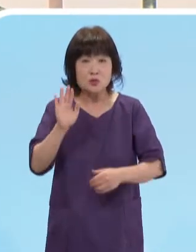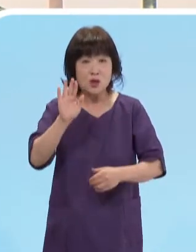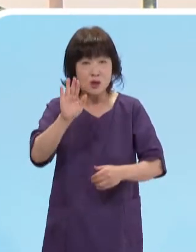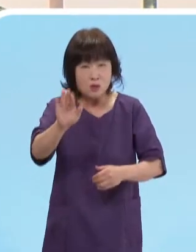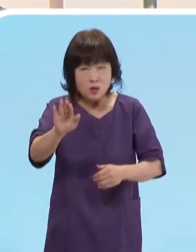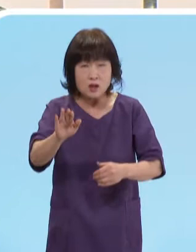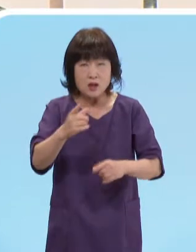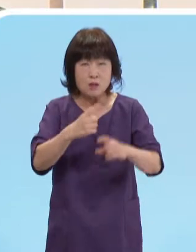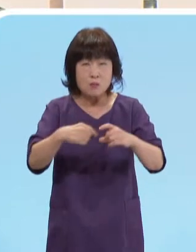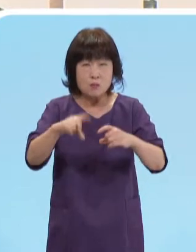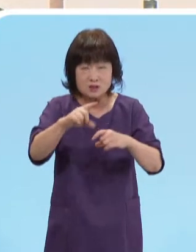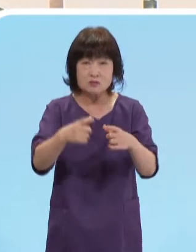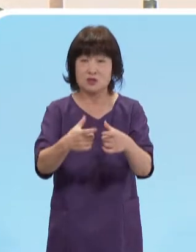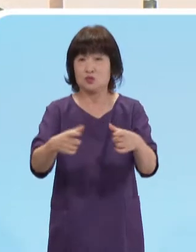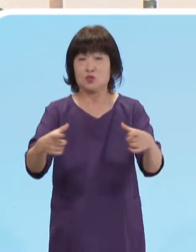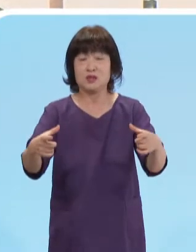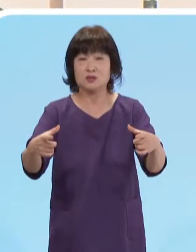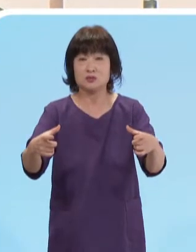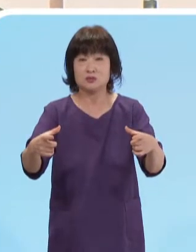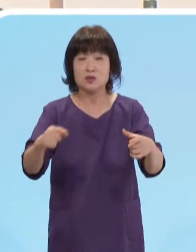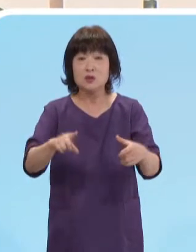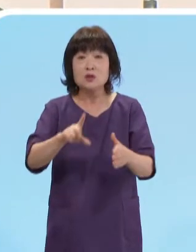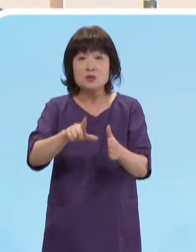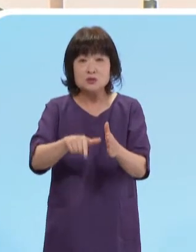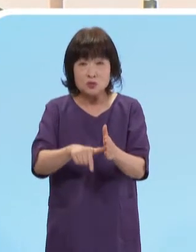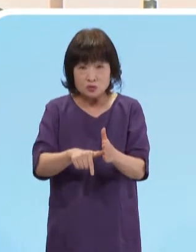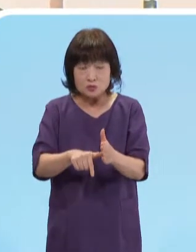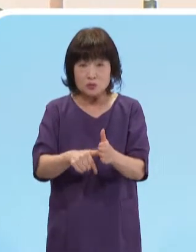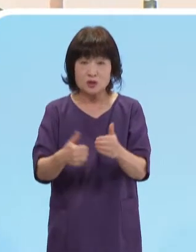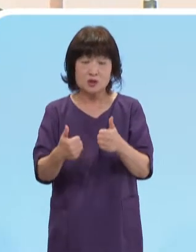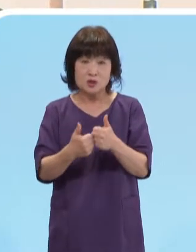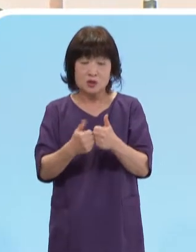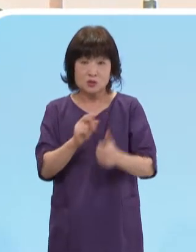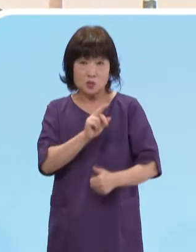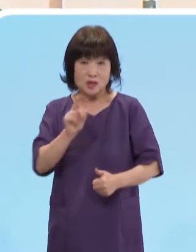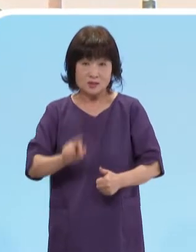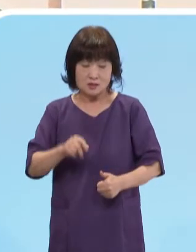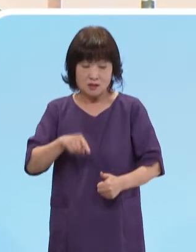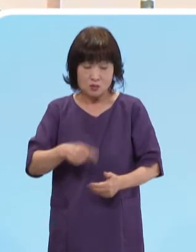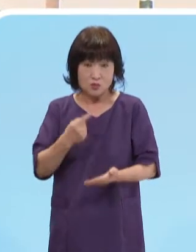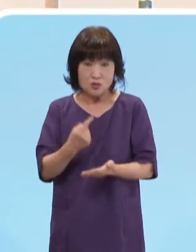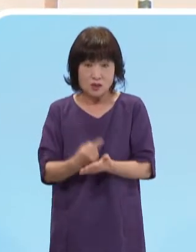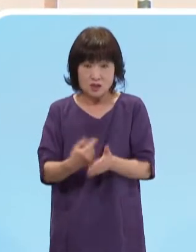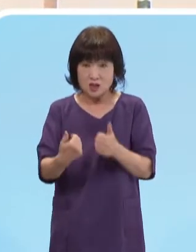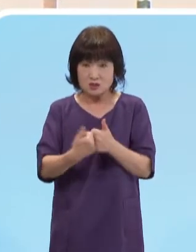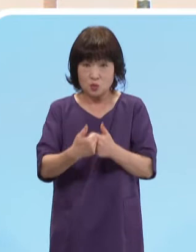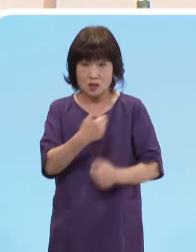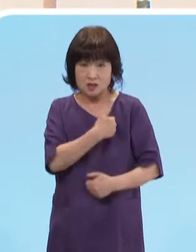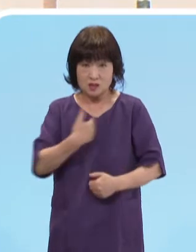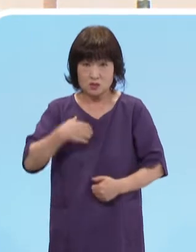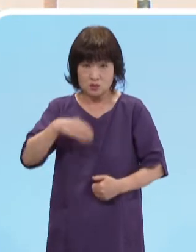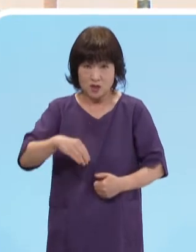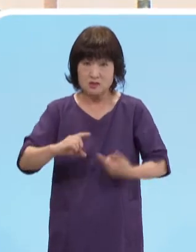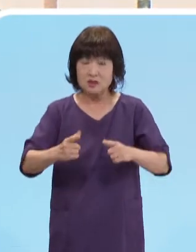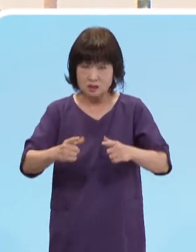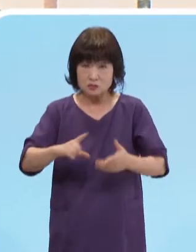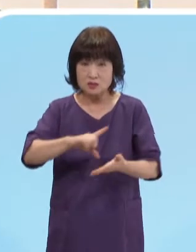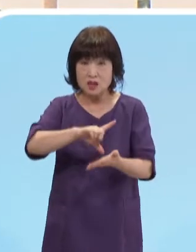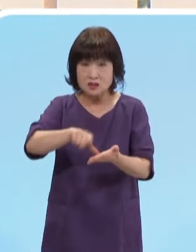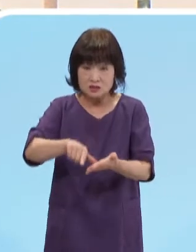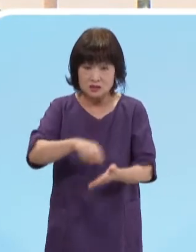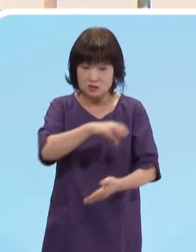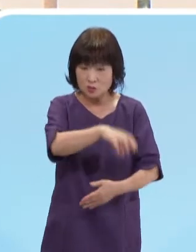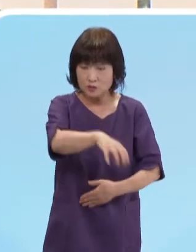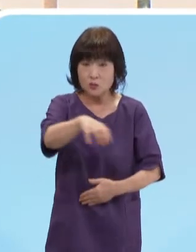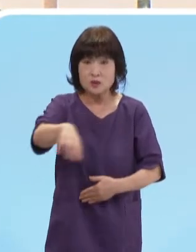も増えていくと思うんですけど、そういう時に相談センターだけが相談場所じゃなくて、地域の中にも気軽